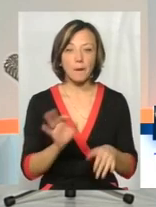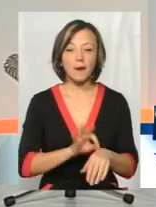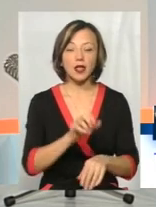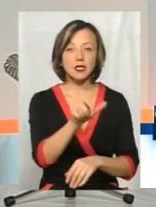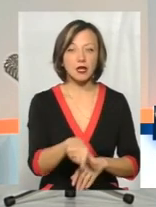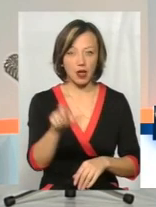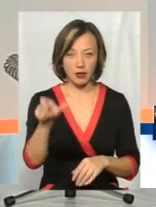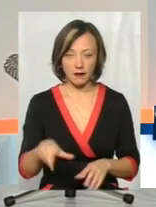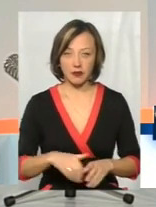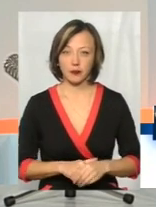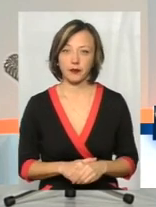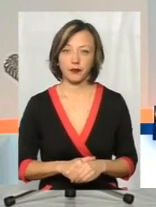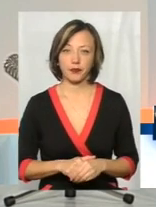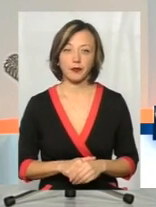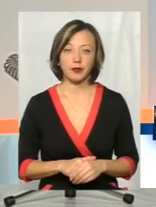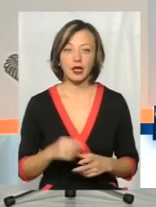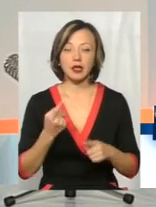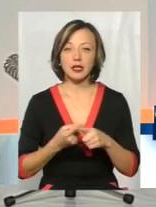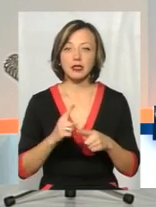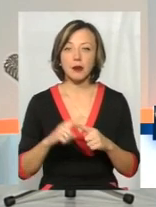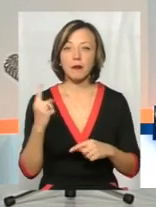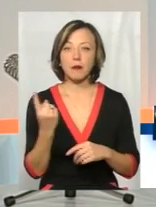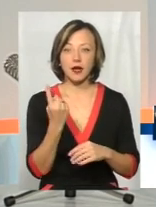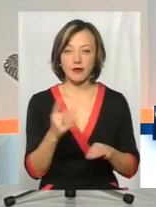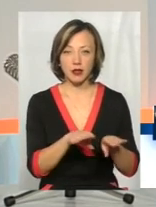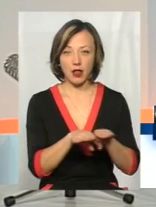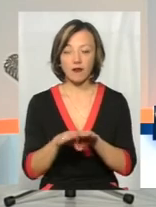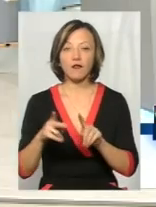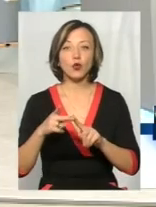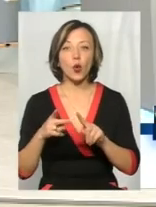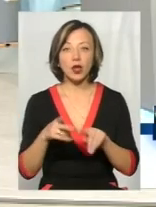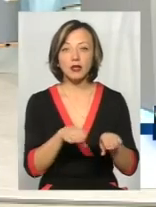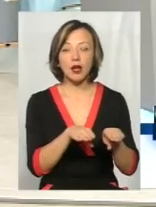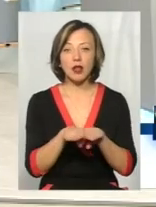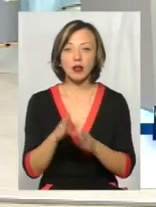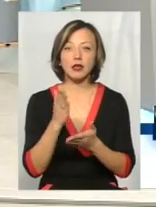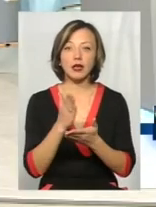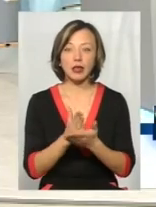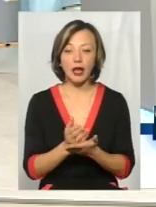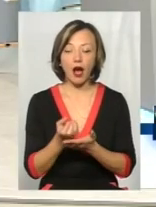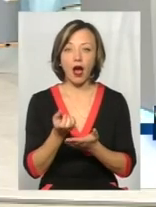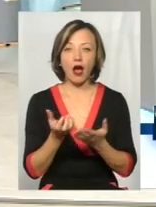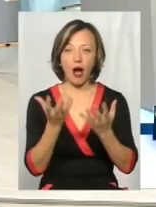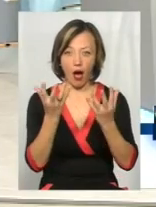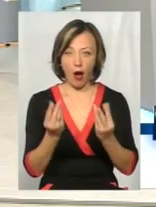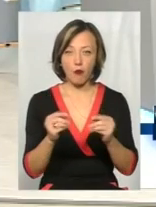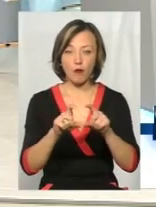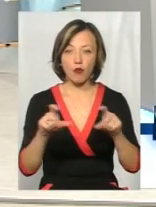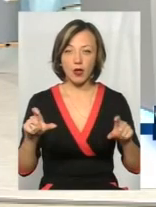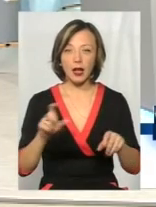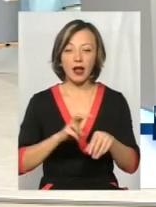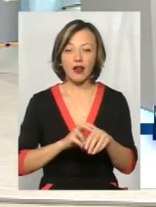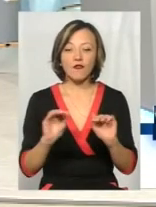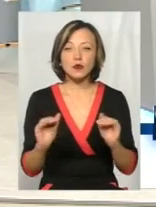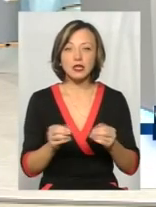пацієнтів. Це первинна ланка. Вторинна ланка, вона є амбулаторна. Лікарі